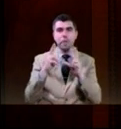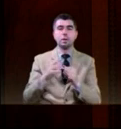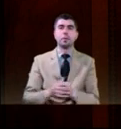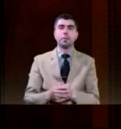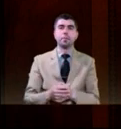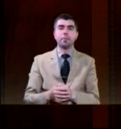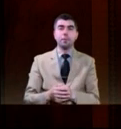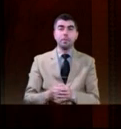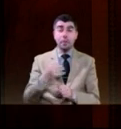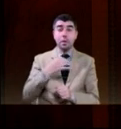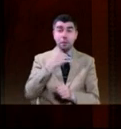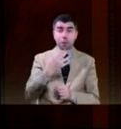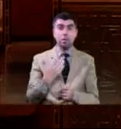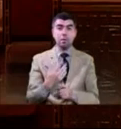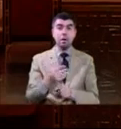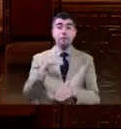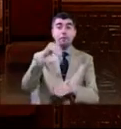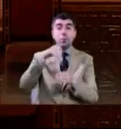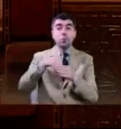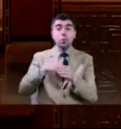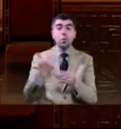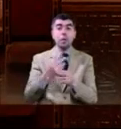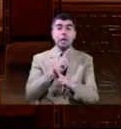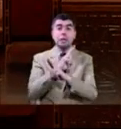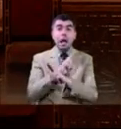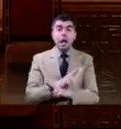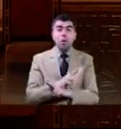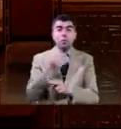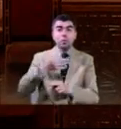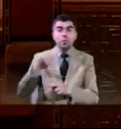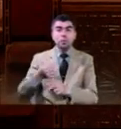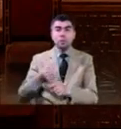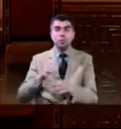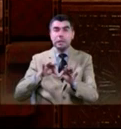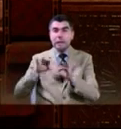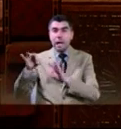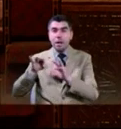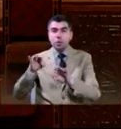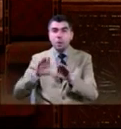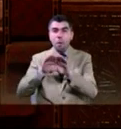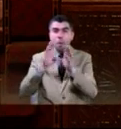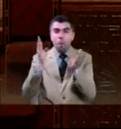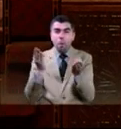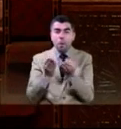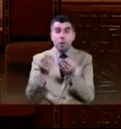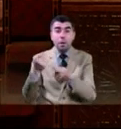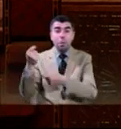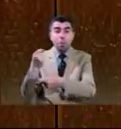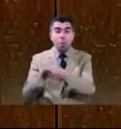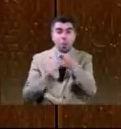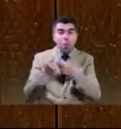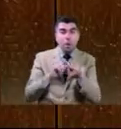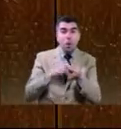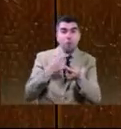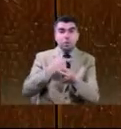اطار نظام حكامه اعطى لمجلس اداره الصندوق عن طريق لجنه تخصيص الاصول مسؤوليه وضع الاستراتيجيه العامه للاستثمار والسهر على